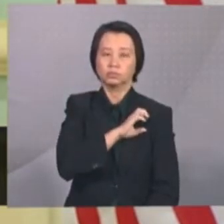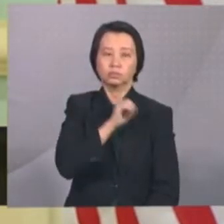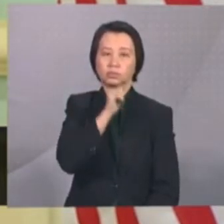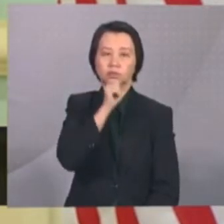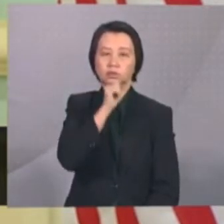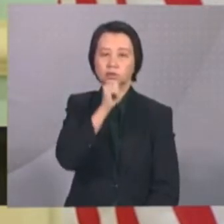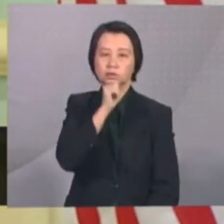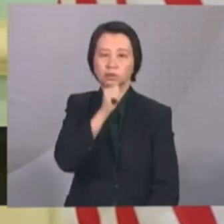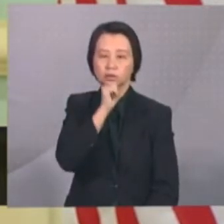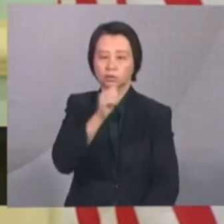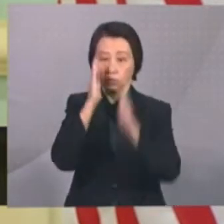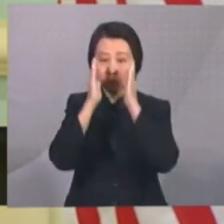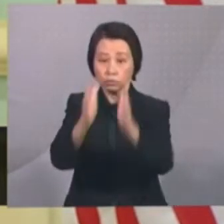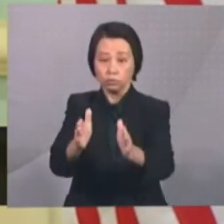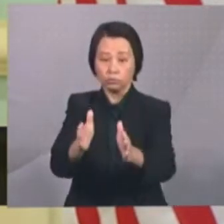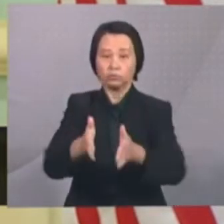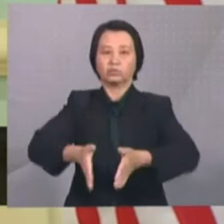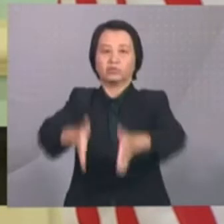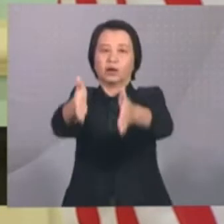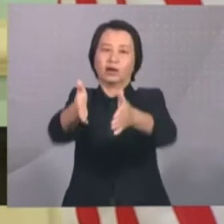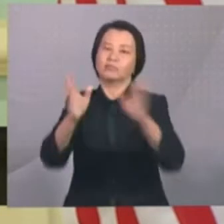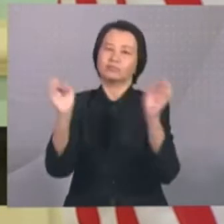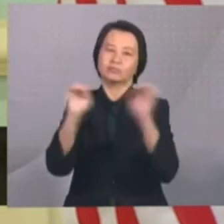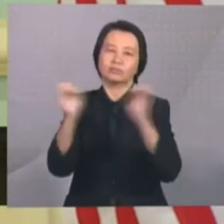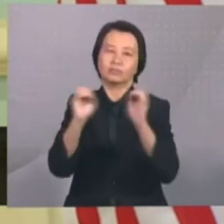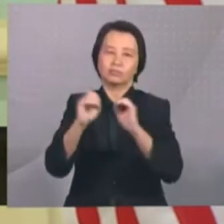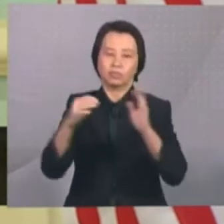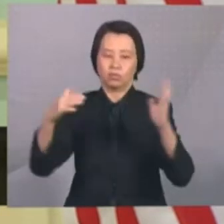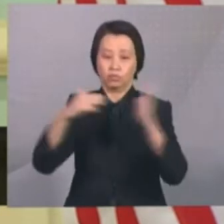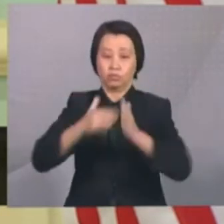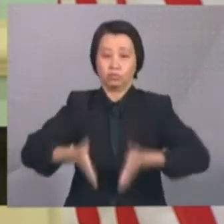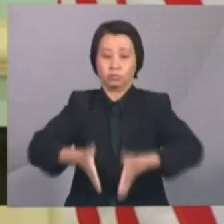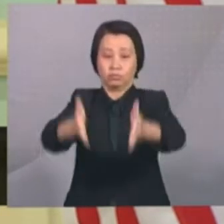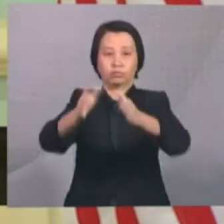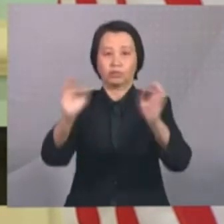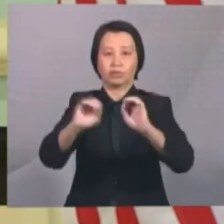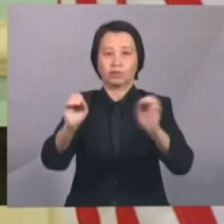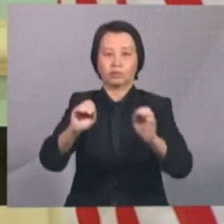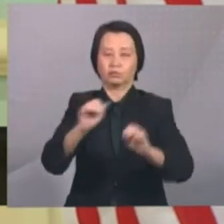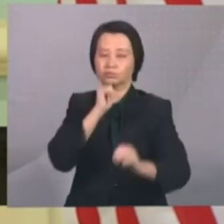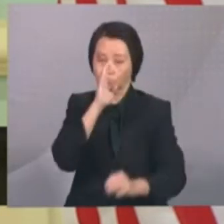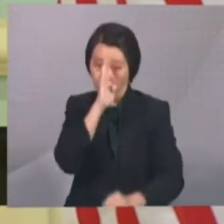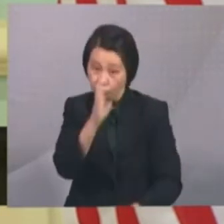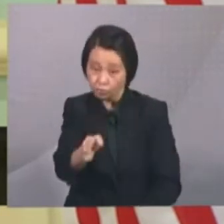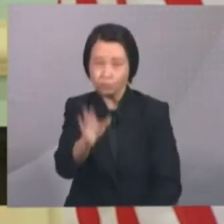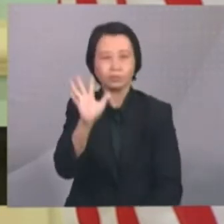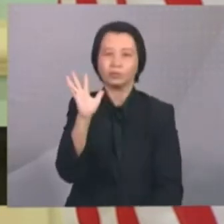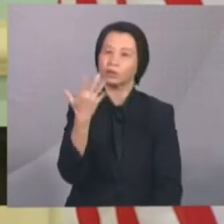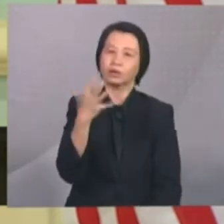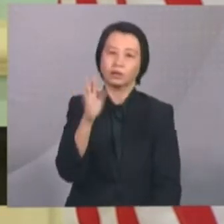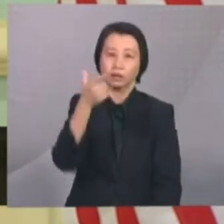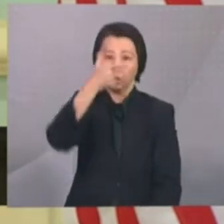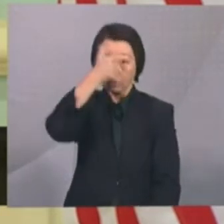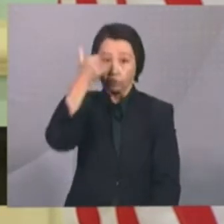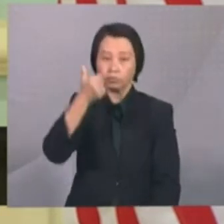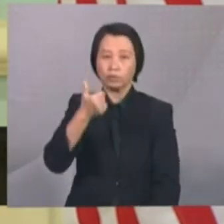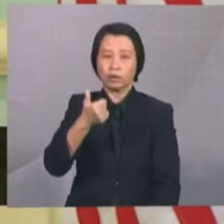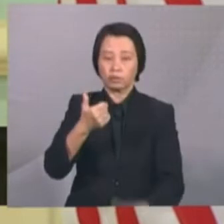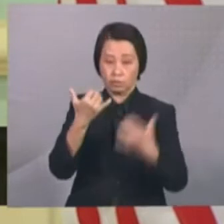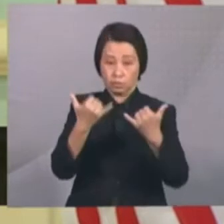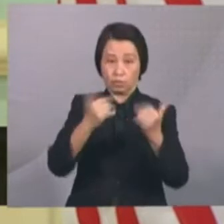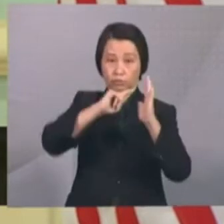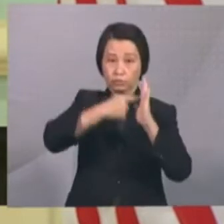menumpukan kepada Sekaten Jalan Raya Keane selepas piket PB